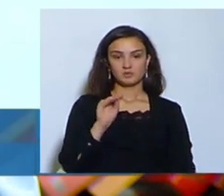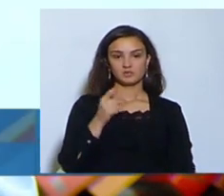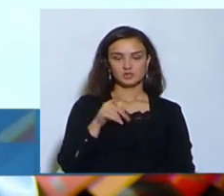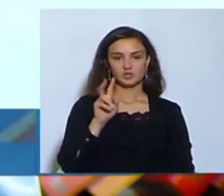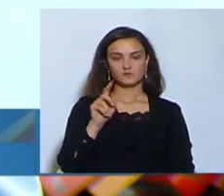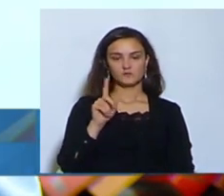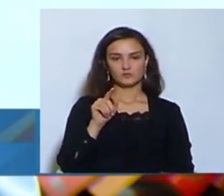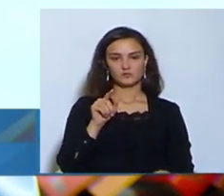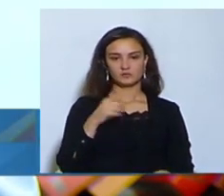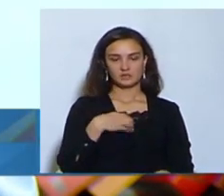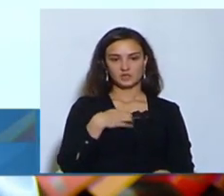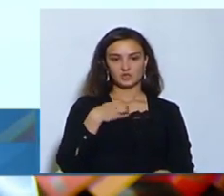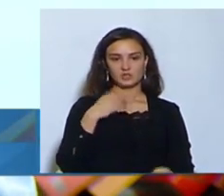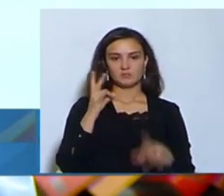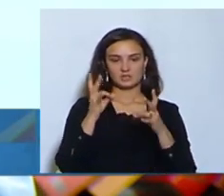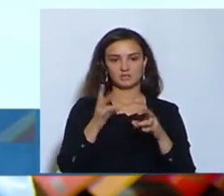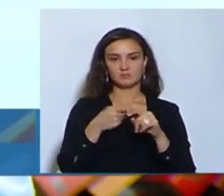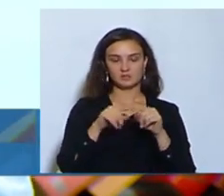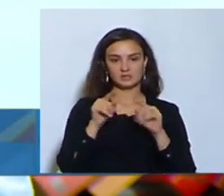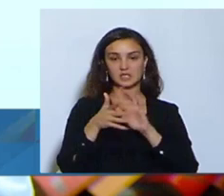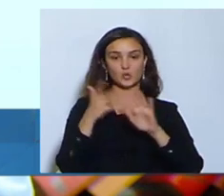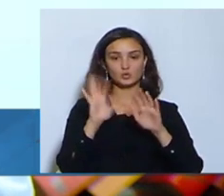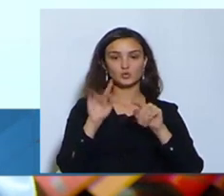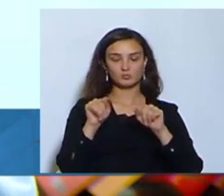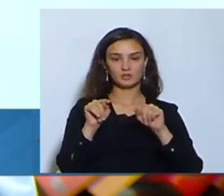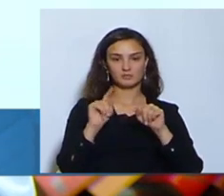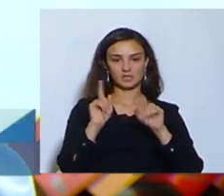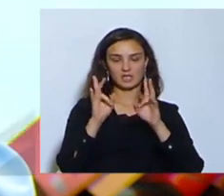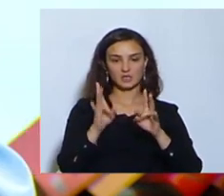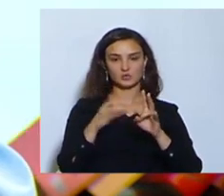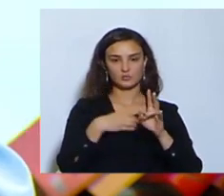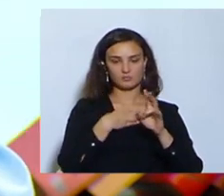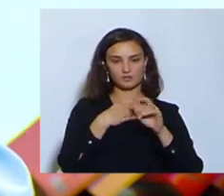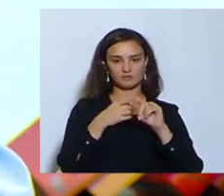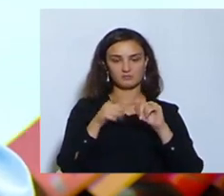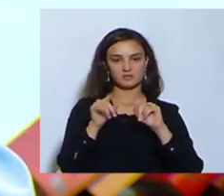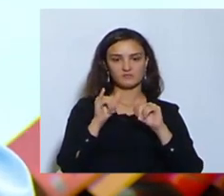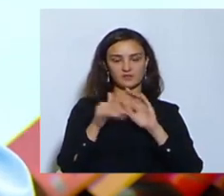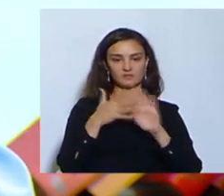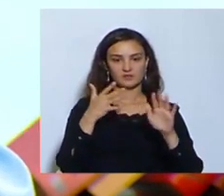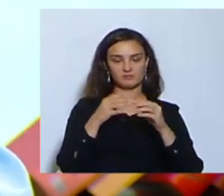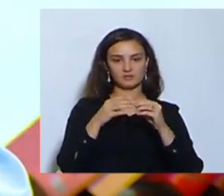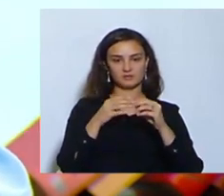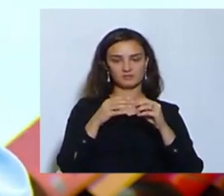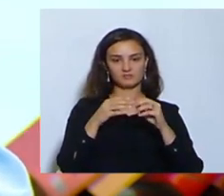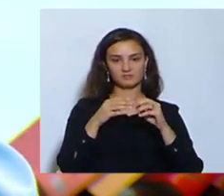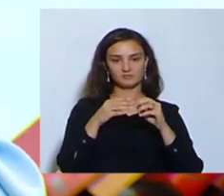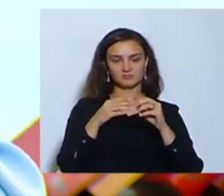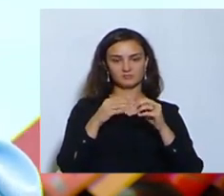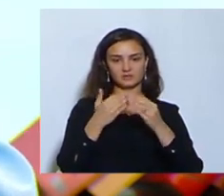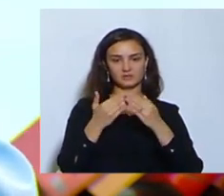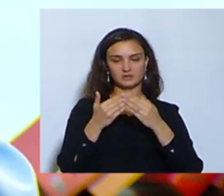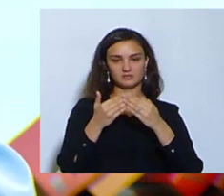ეს ნიშნავს, რომ რაღაც კატასტროფა ხდება. ოღონდაც ეს გაუცნობიერებელია, რა კატასტროფა ხდება. იმას ვერც აფიქსირებს, რომ